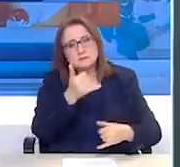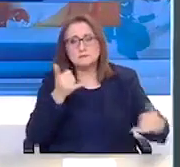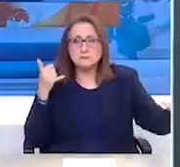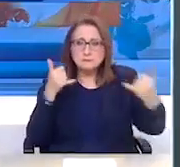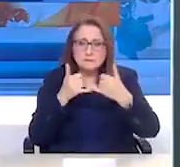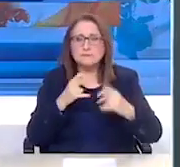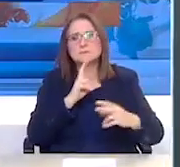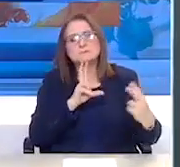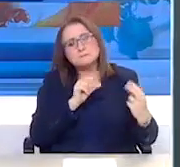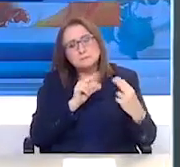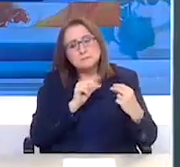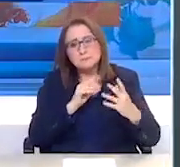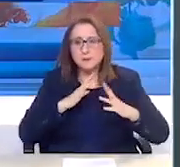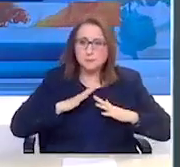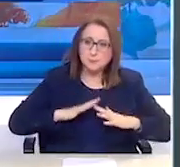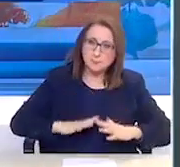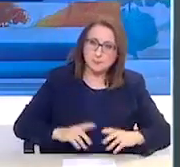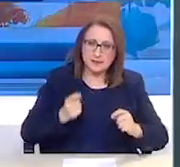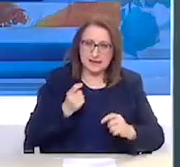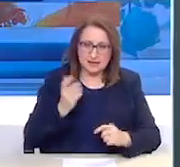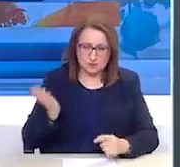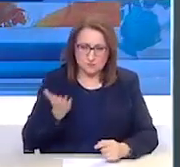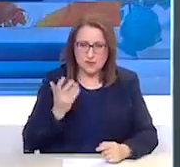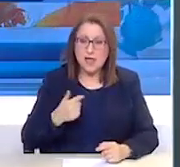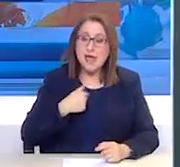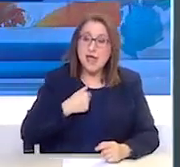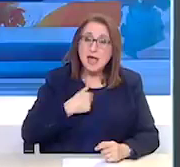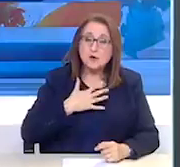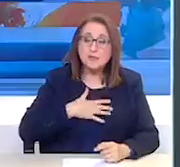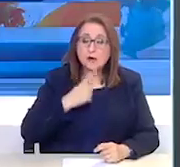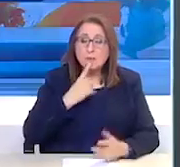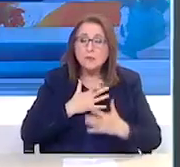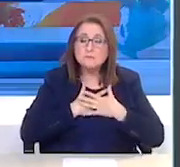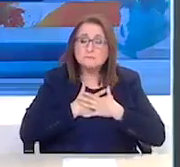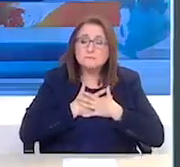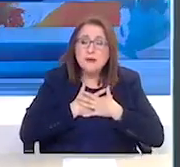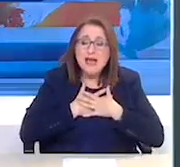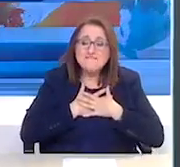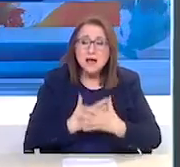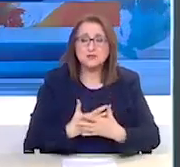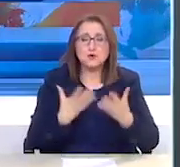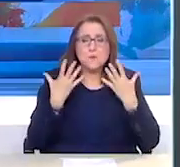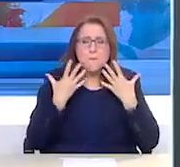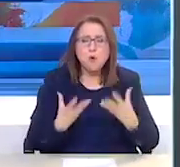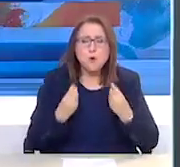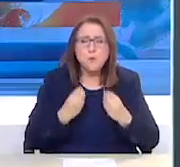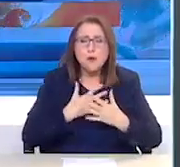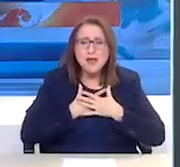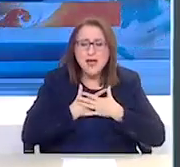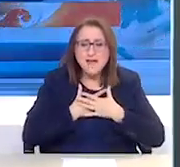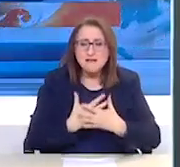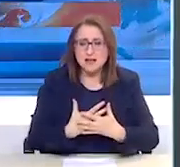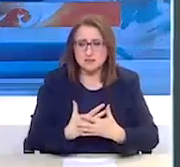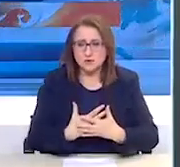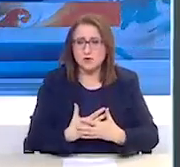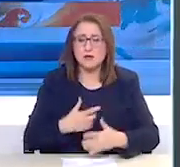κοντά στη λύση του προβλήματος. Από την καρδιά μου θέλω να εκφράσω ένα θερμό ευχαριστώ σε αναλαμπές αυτής της